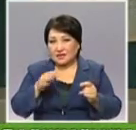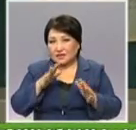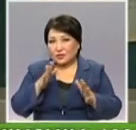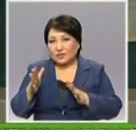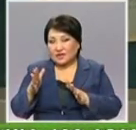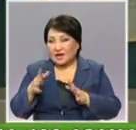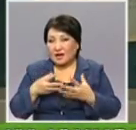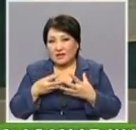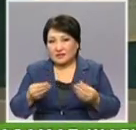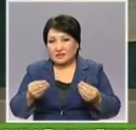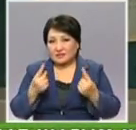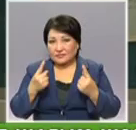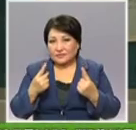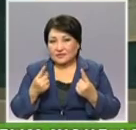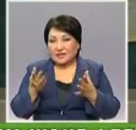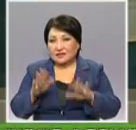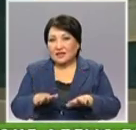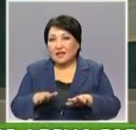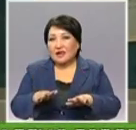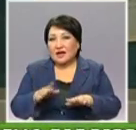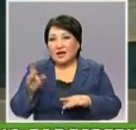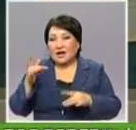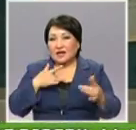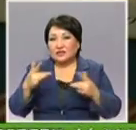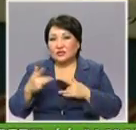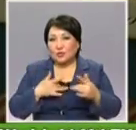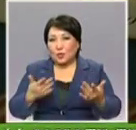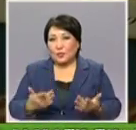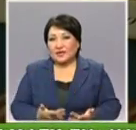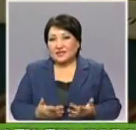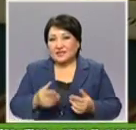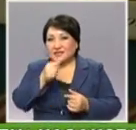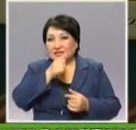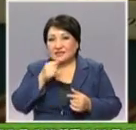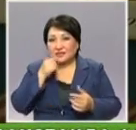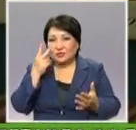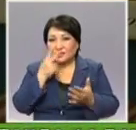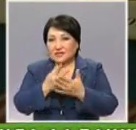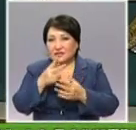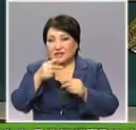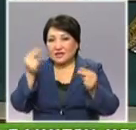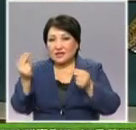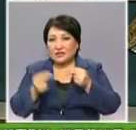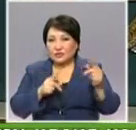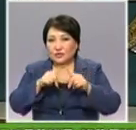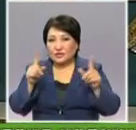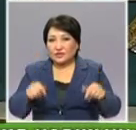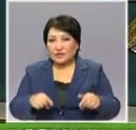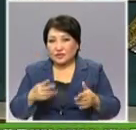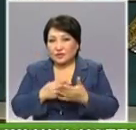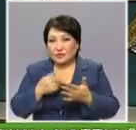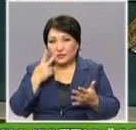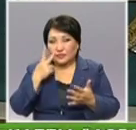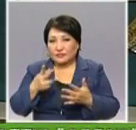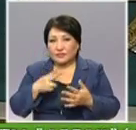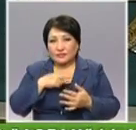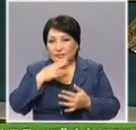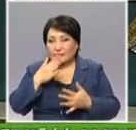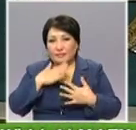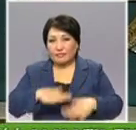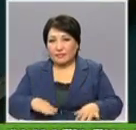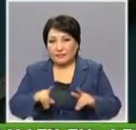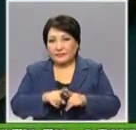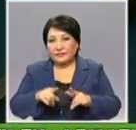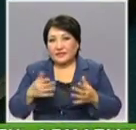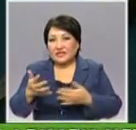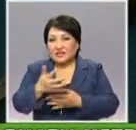қалдырады. Көрмеде актер өмірінен сыр шертетін суреттер, жеке заттары мен марапаттары көзге оттай басылады. Тіпті өмір бойы жинаған 30-ға жуық бәкі